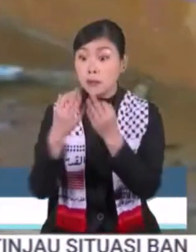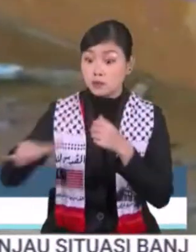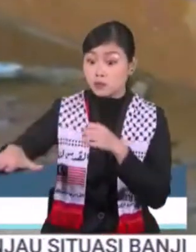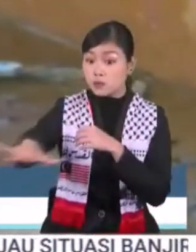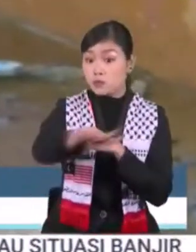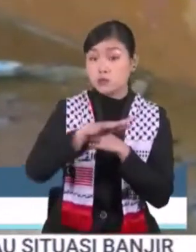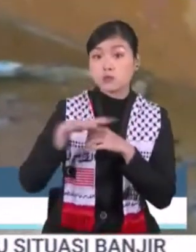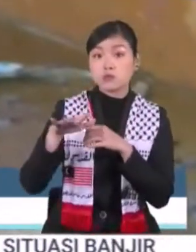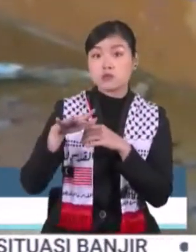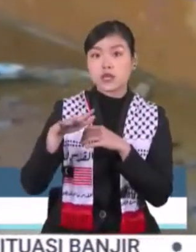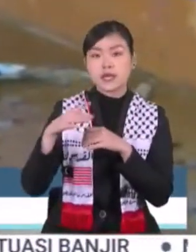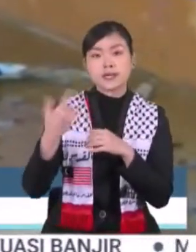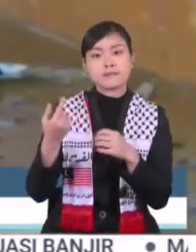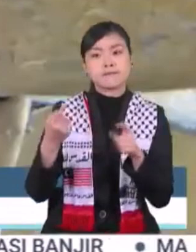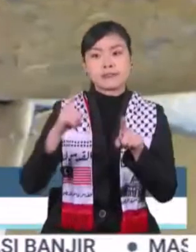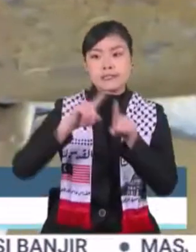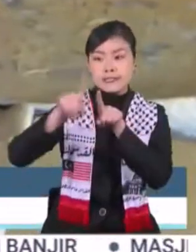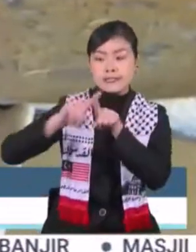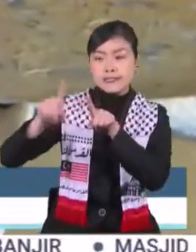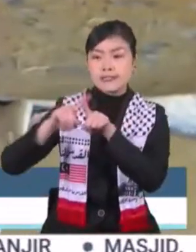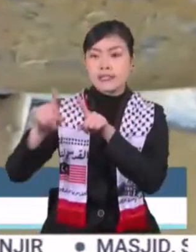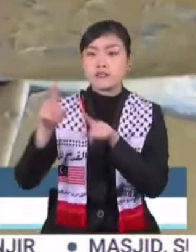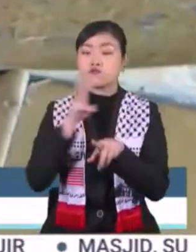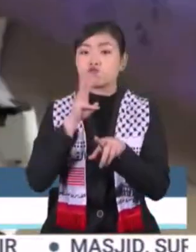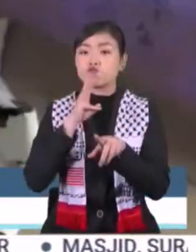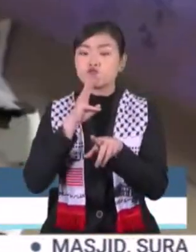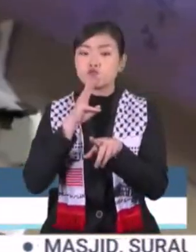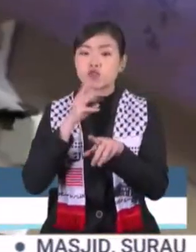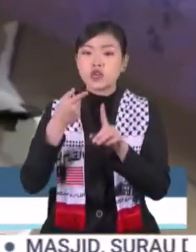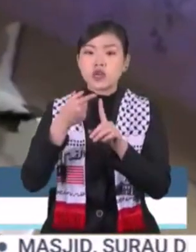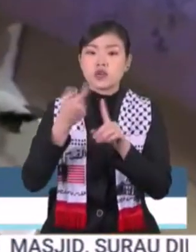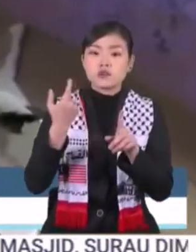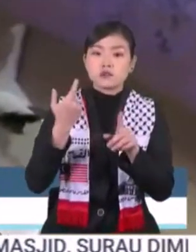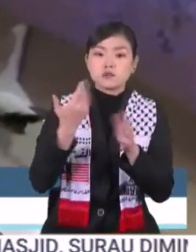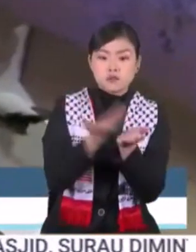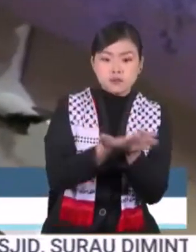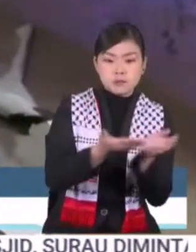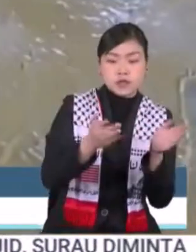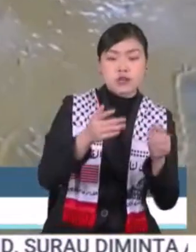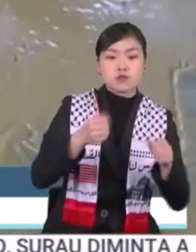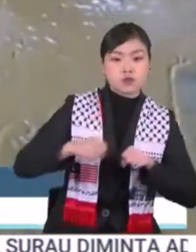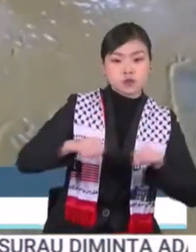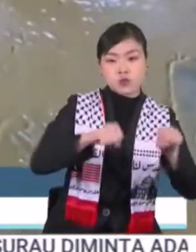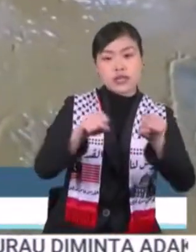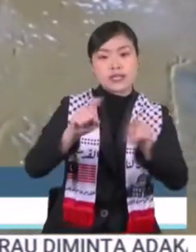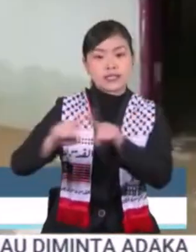ini menggunakan pelbagai punca air termasuk air telaga, air tandak dan air sungai.